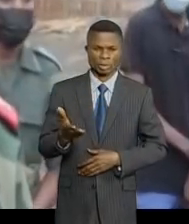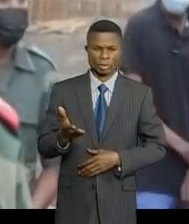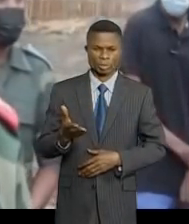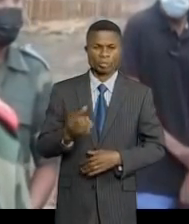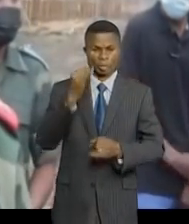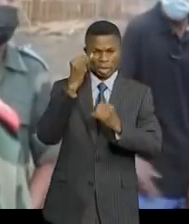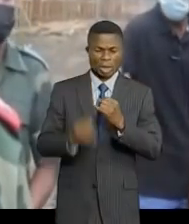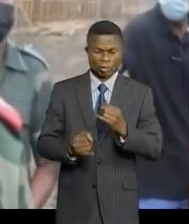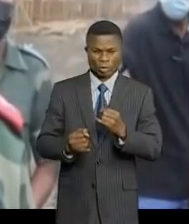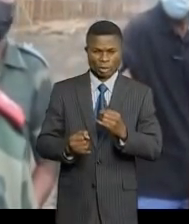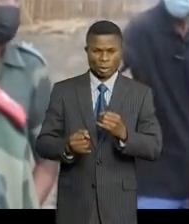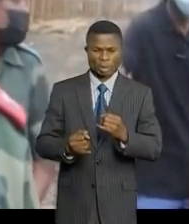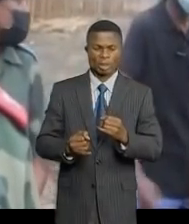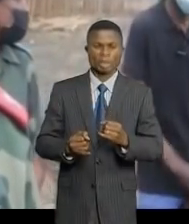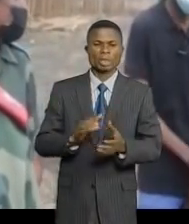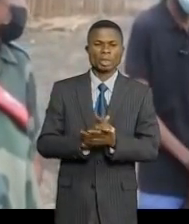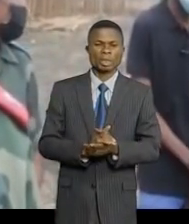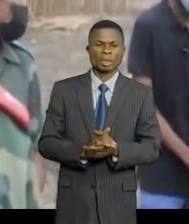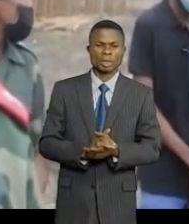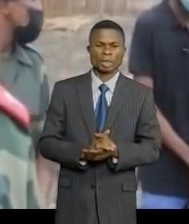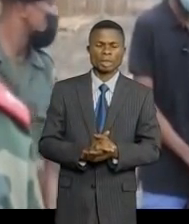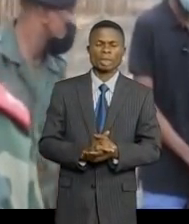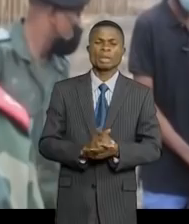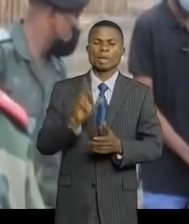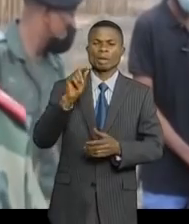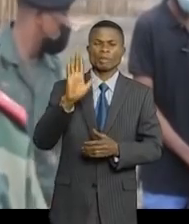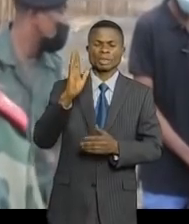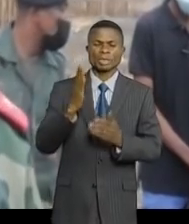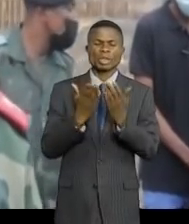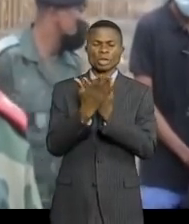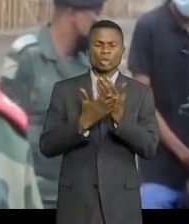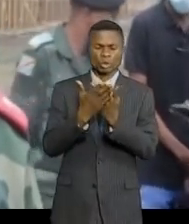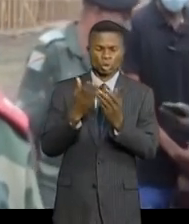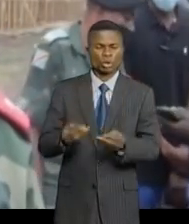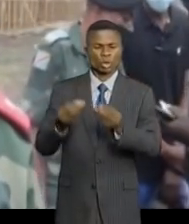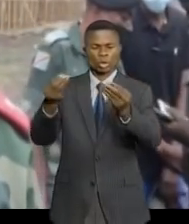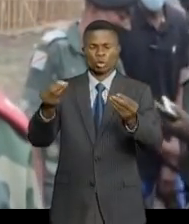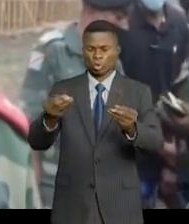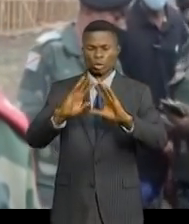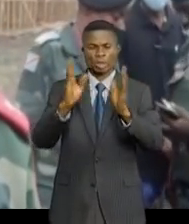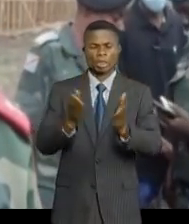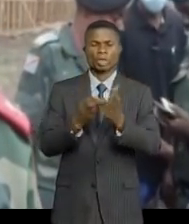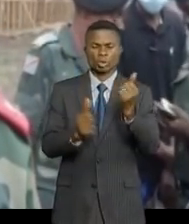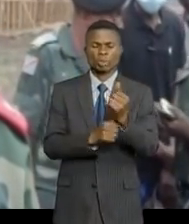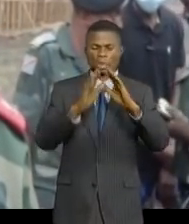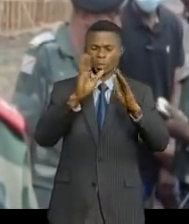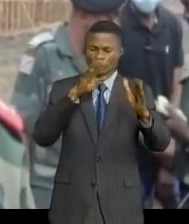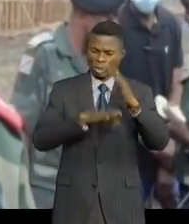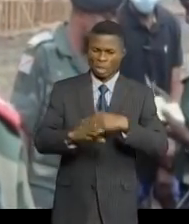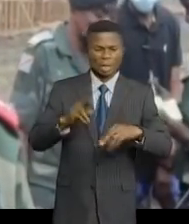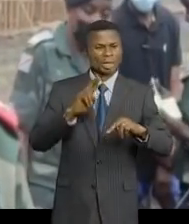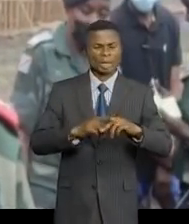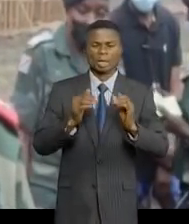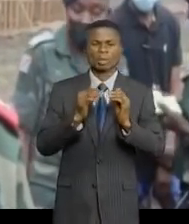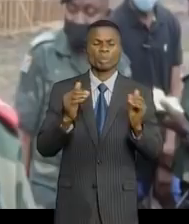fin, nous avons prévu la fin du 20 au 25 juillet, il faut que nous puissions remettre les abris. En fait, la commission chargée